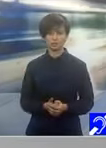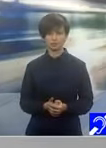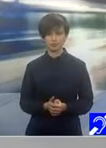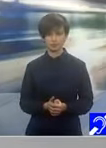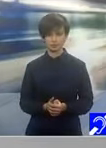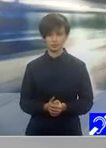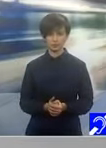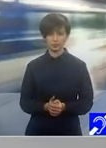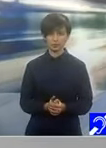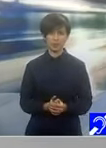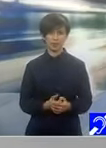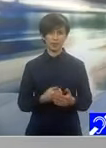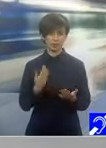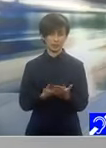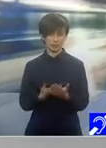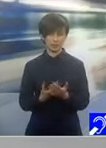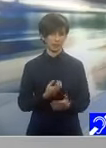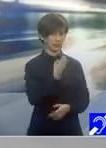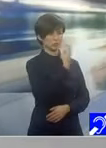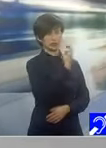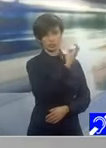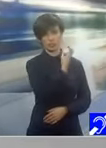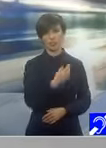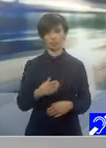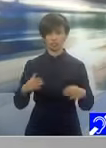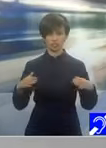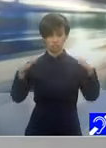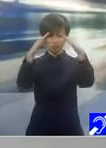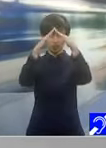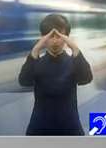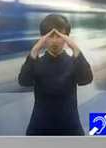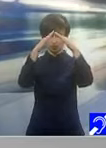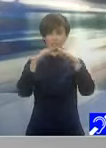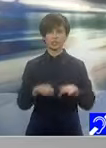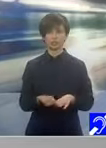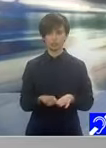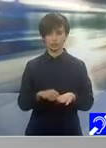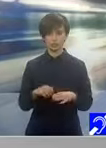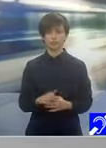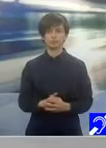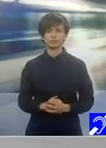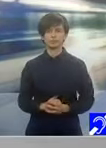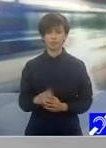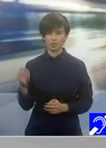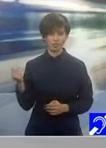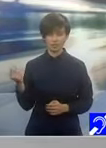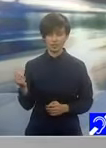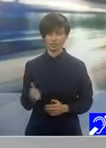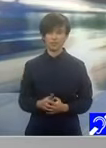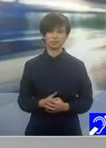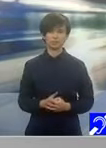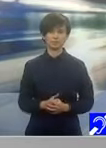consolidare a pereților și de refacere a acoperișului. Să vedem exact la ce sumă se va ridica.